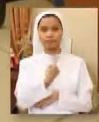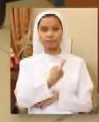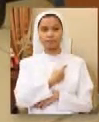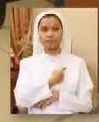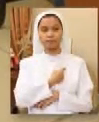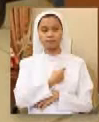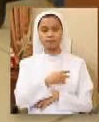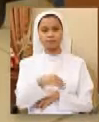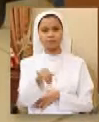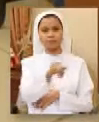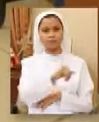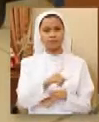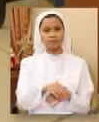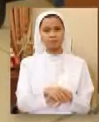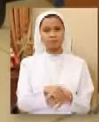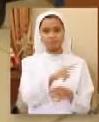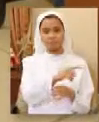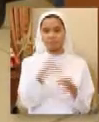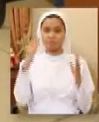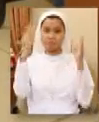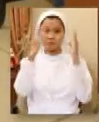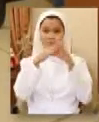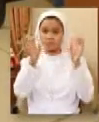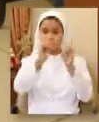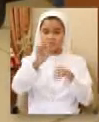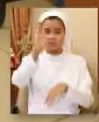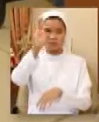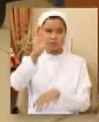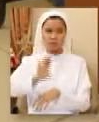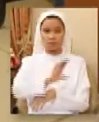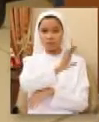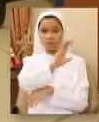krus, nagpapakuha ko ng krus. Dapat may cross to salta.